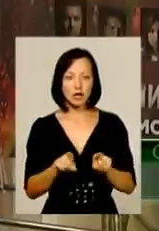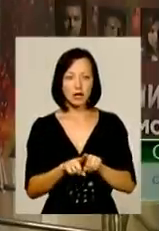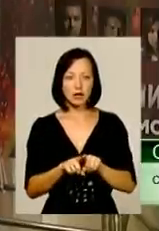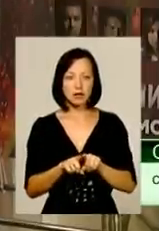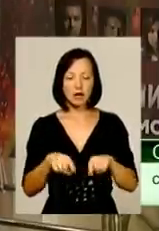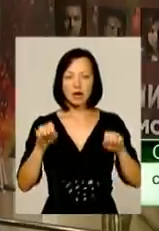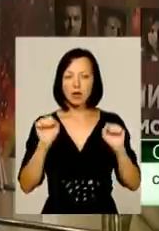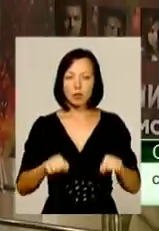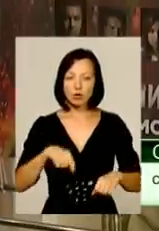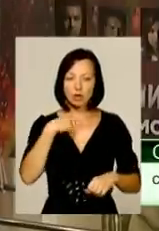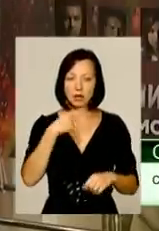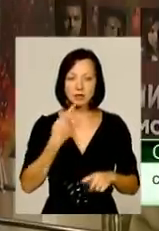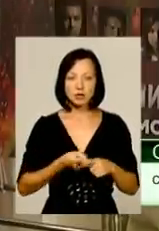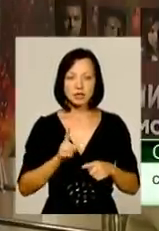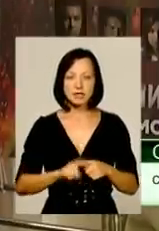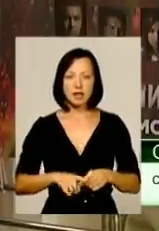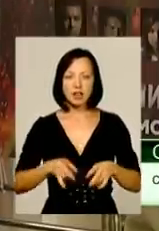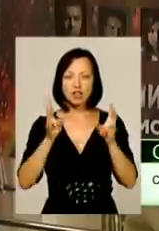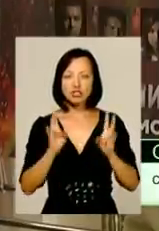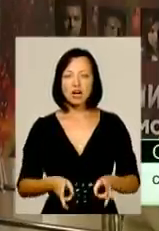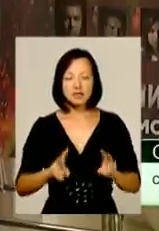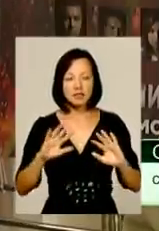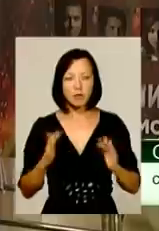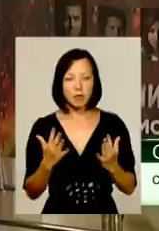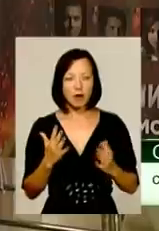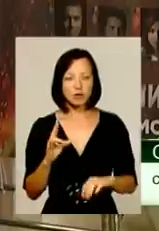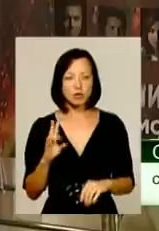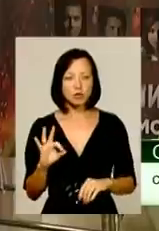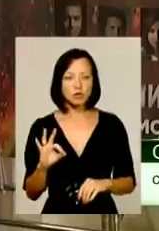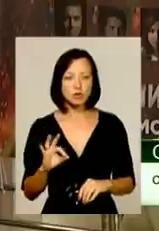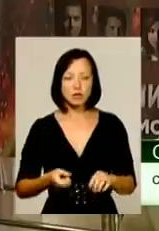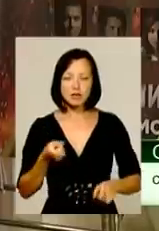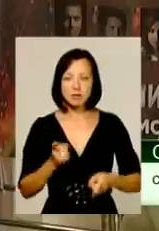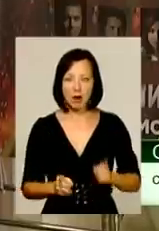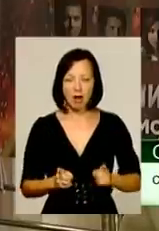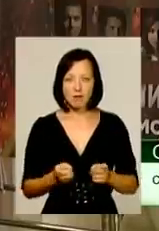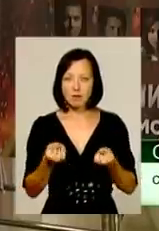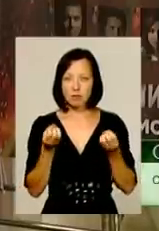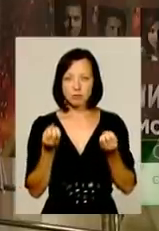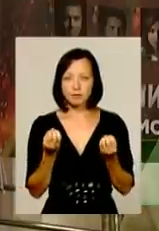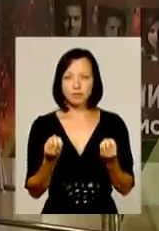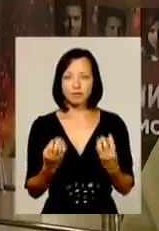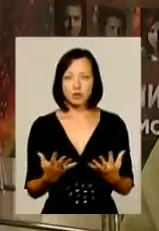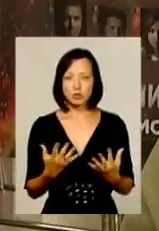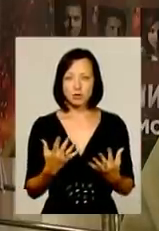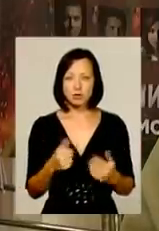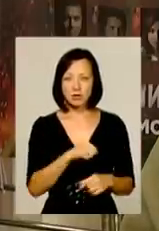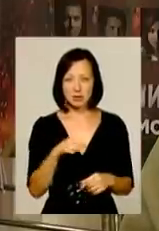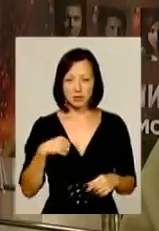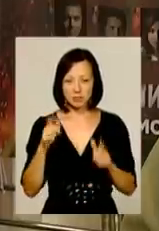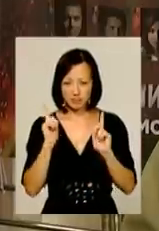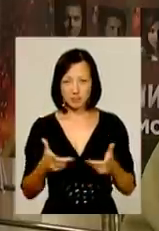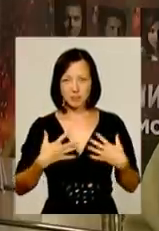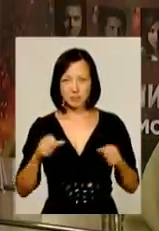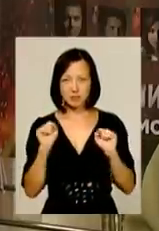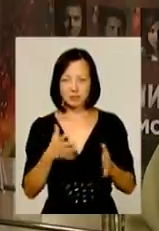можемо казати, що це нещасний випадок, але, знаєте, насправді він просто, мені здається, він просто свідомо ризикнув з собою, тому